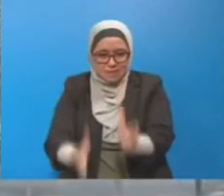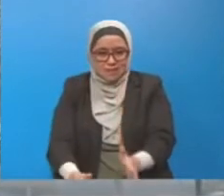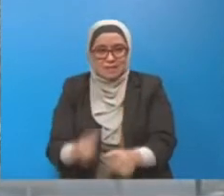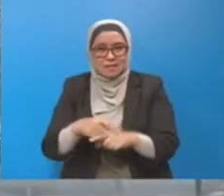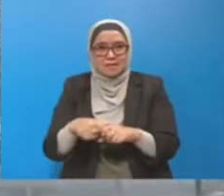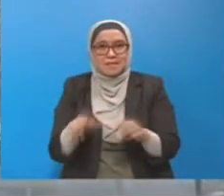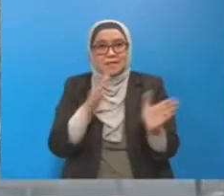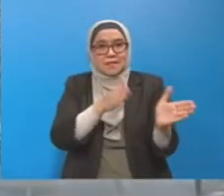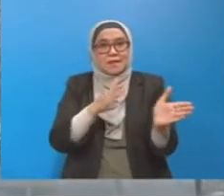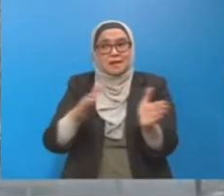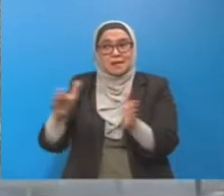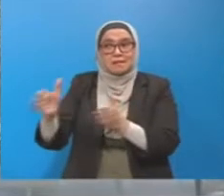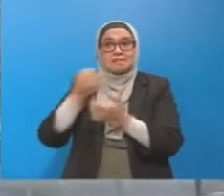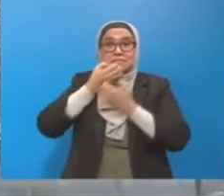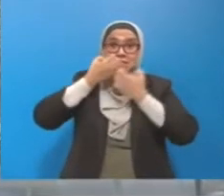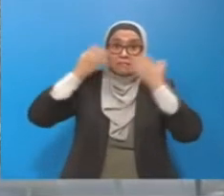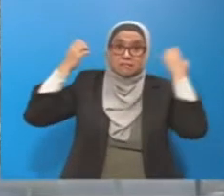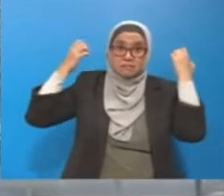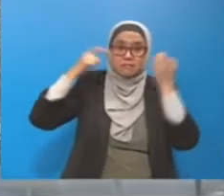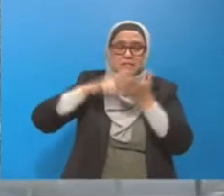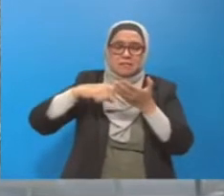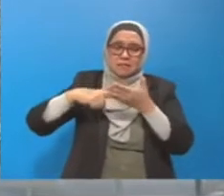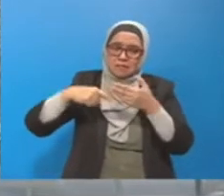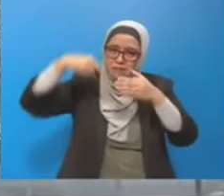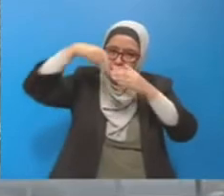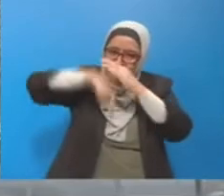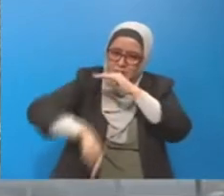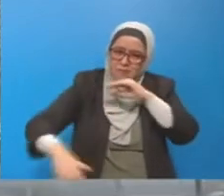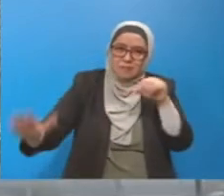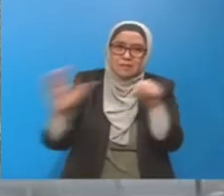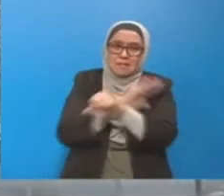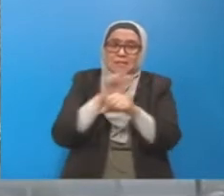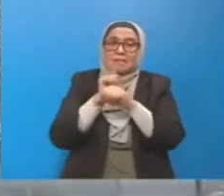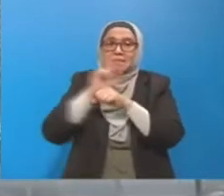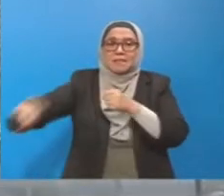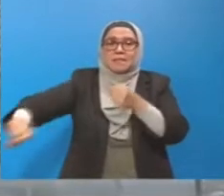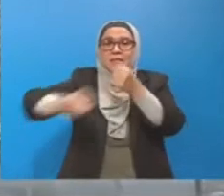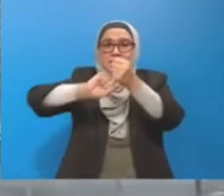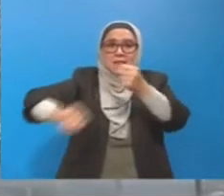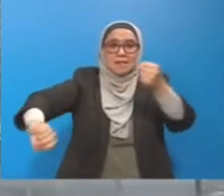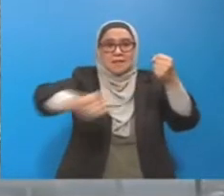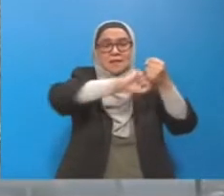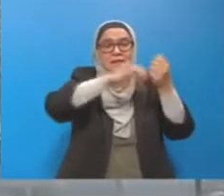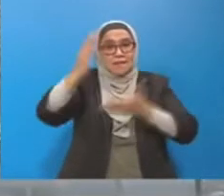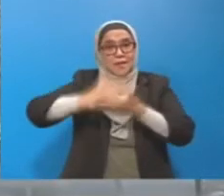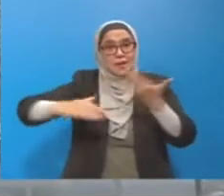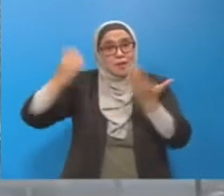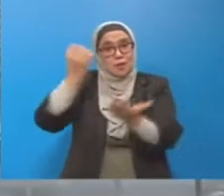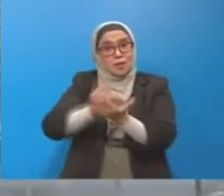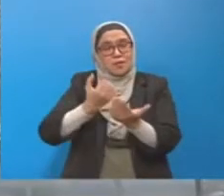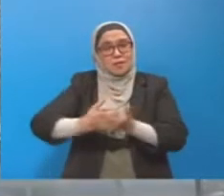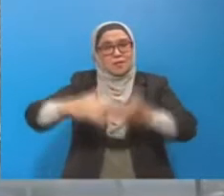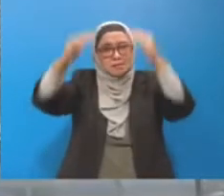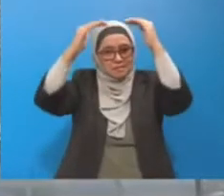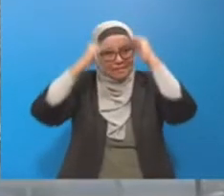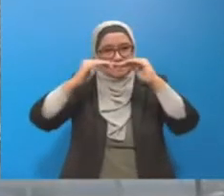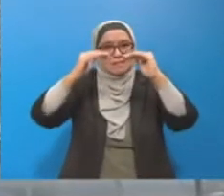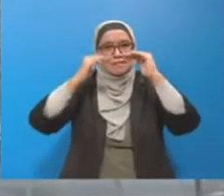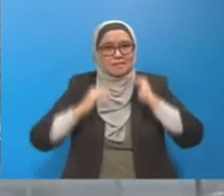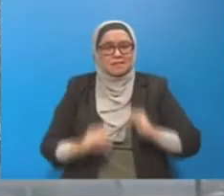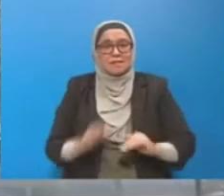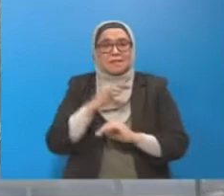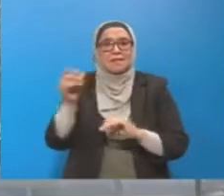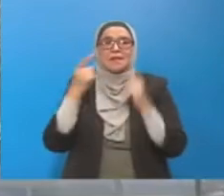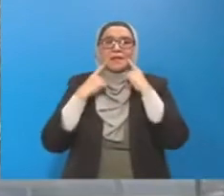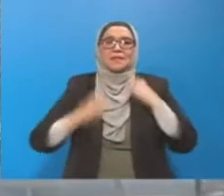dinamik dan komprehensif disokong oleh pembukaan beberapa sektor ekonomi berfase saya merangsang itu bete